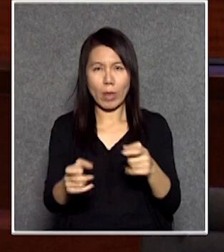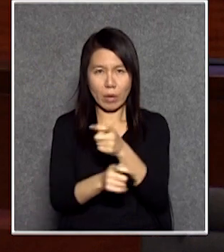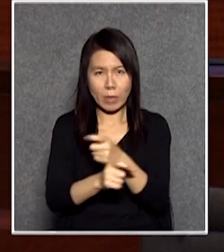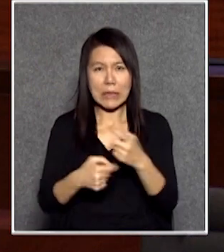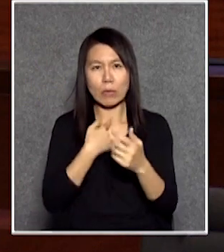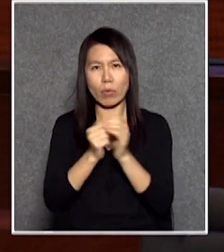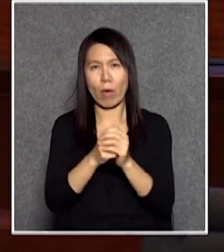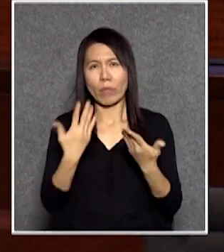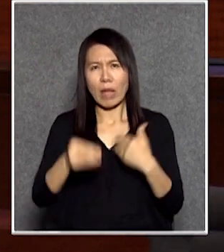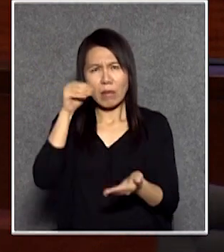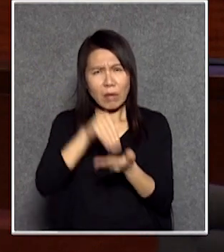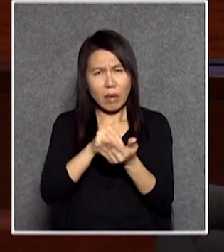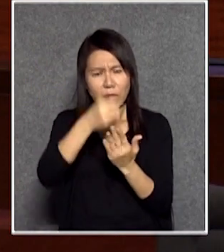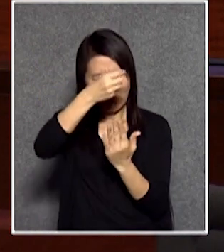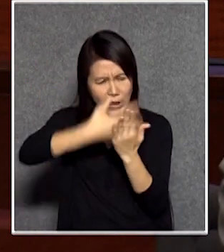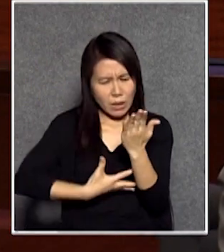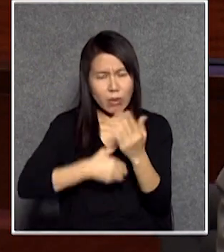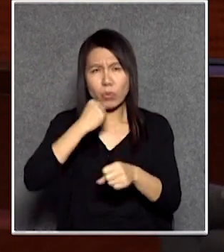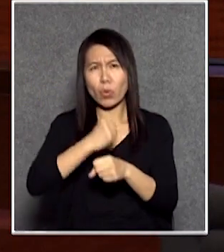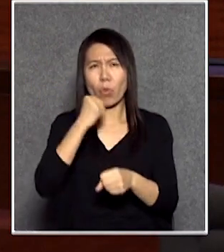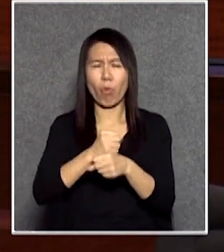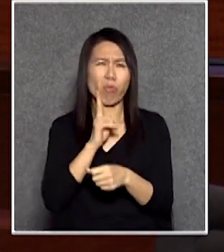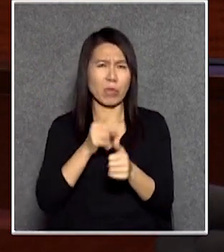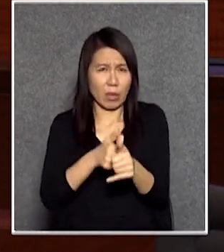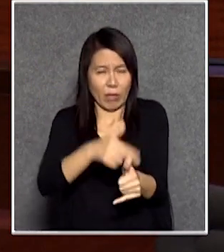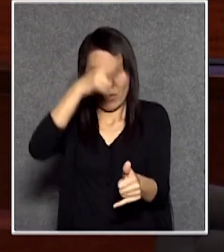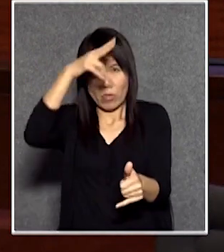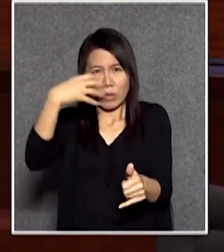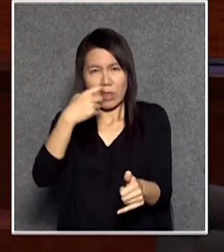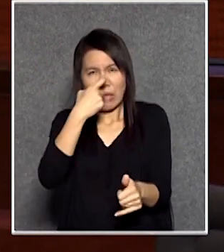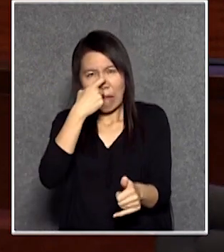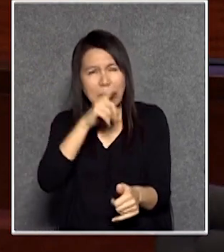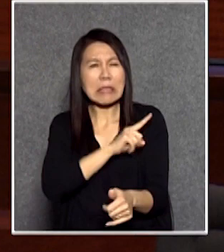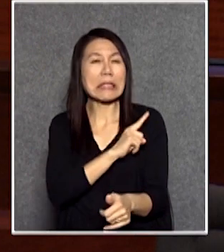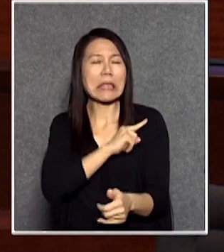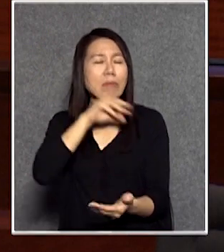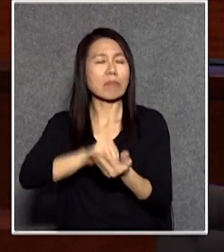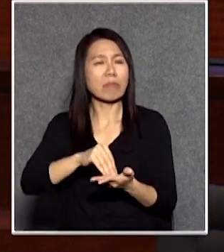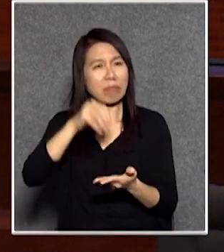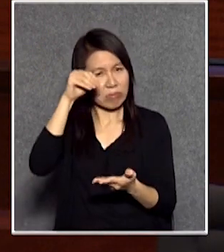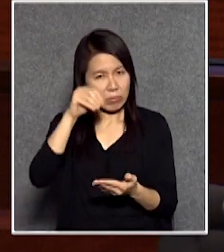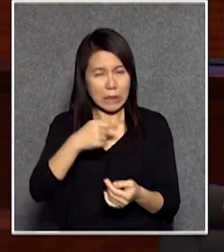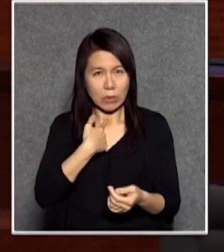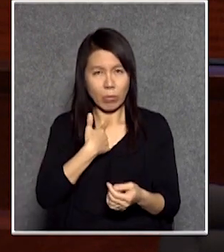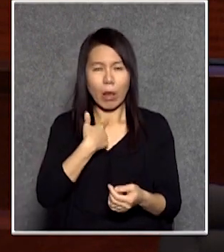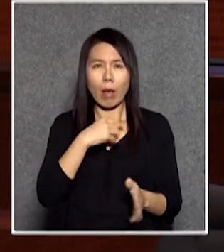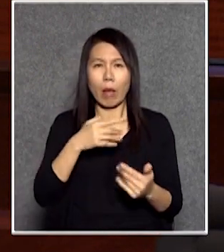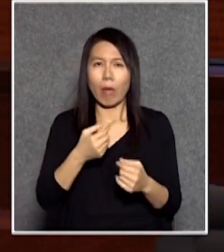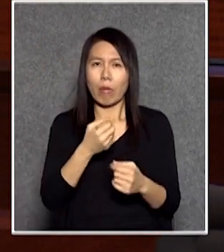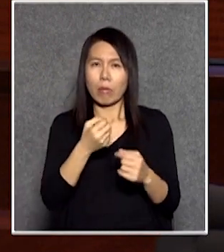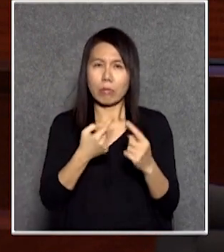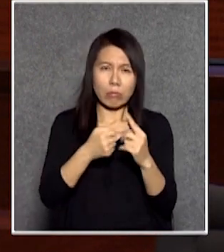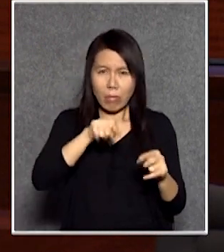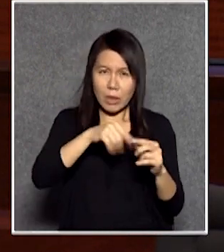在制定和執行政策的時候，仍然是按照梁振英的主觀意志而行，公眾是無從監察